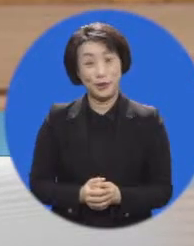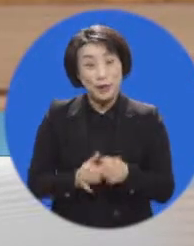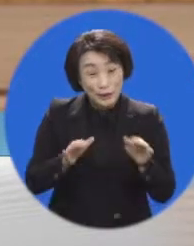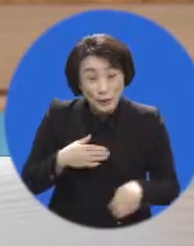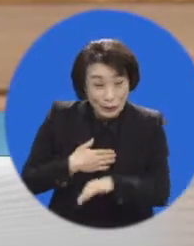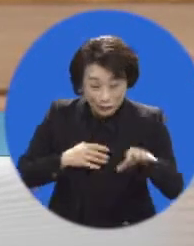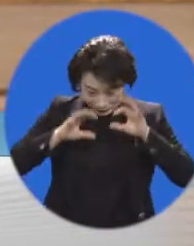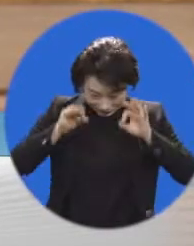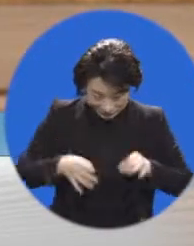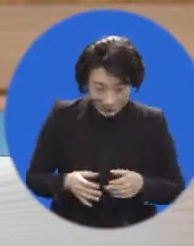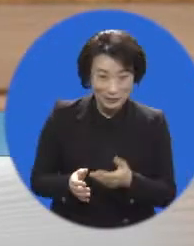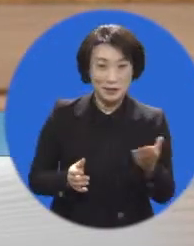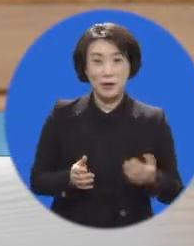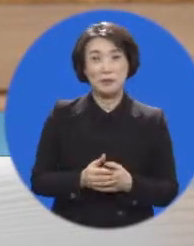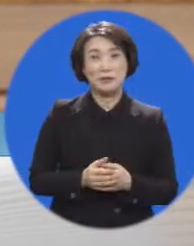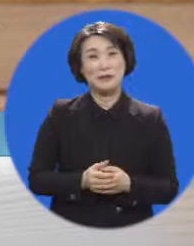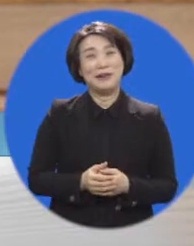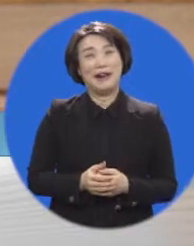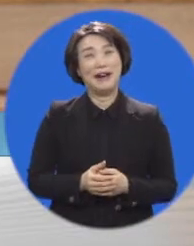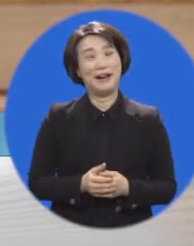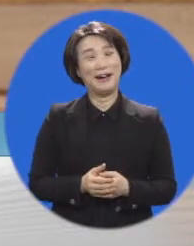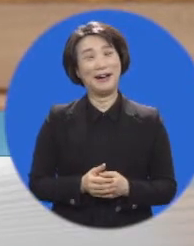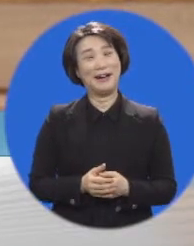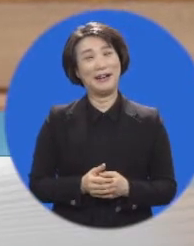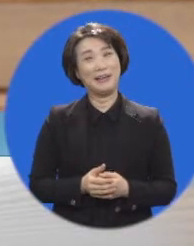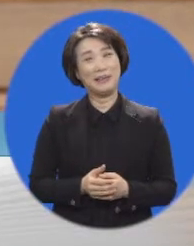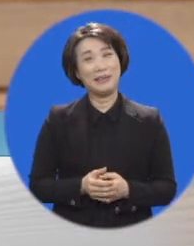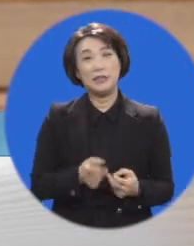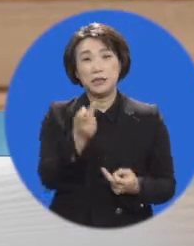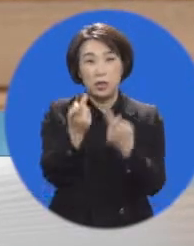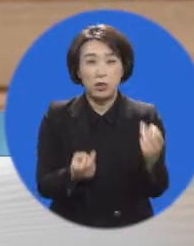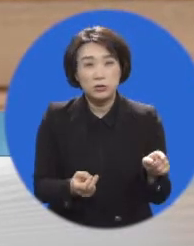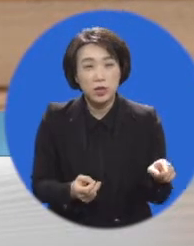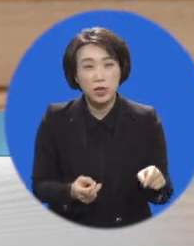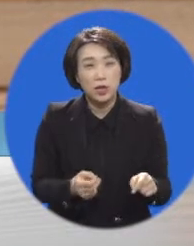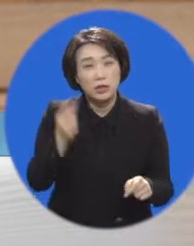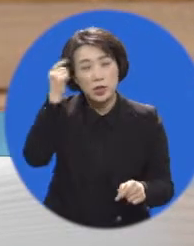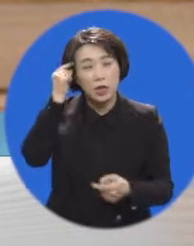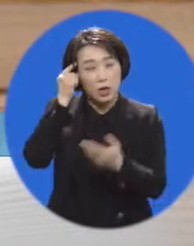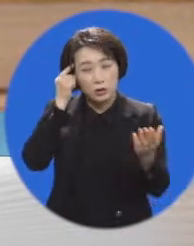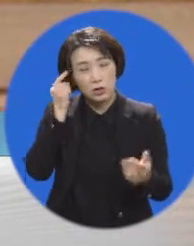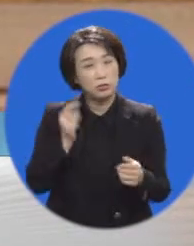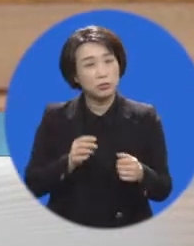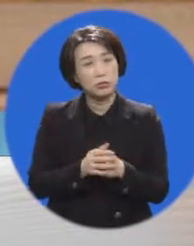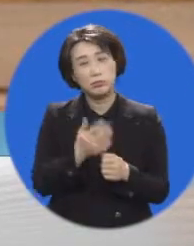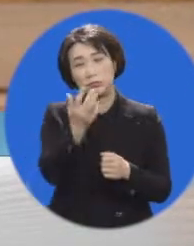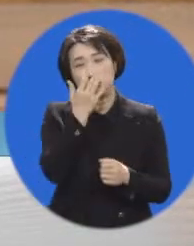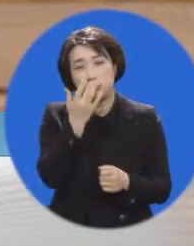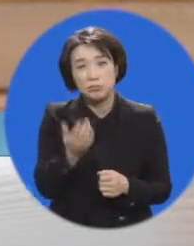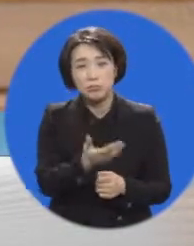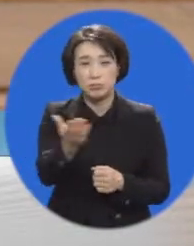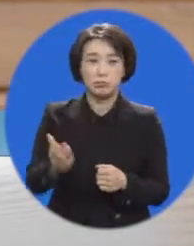그런데 우리는 형제 인식이 없어요.